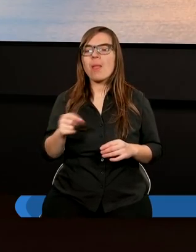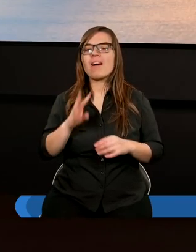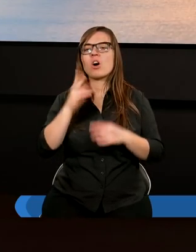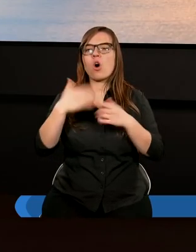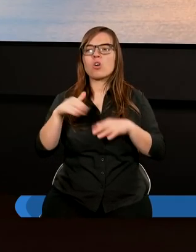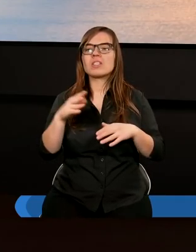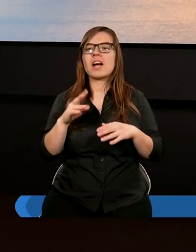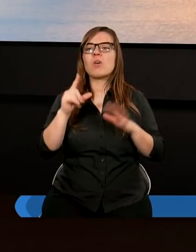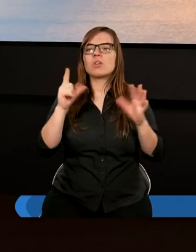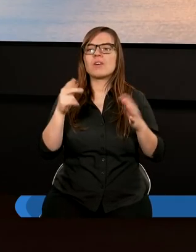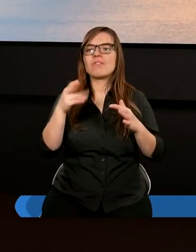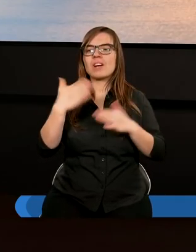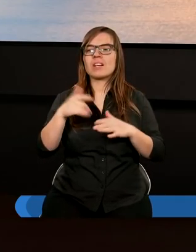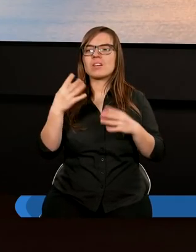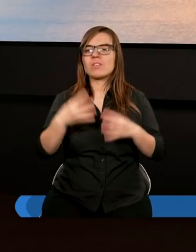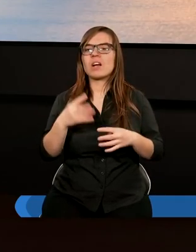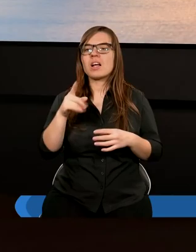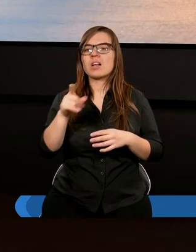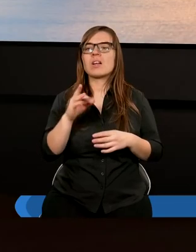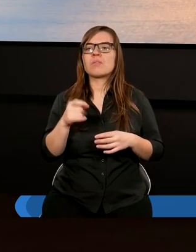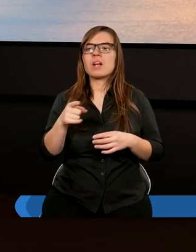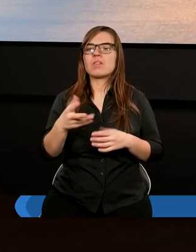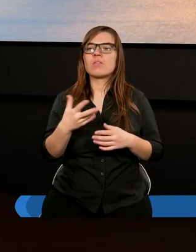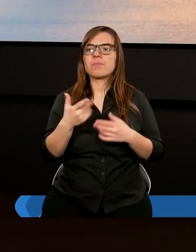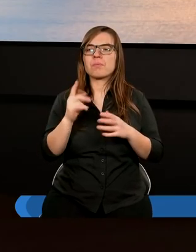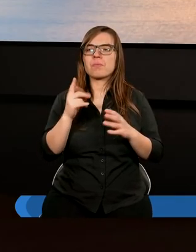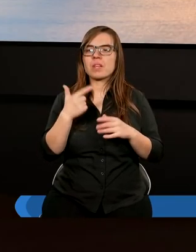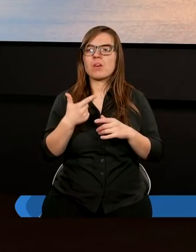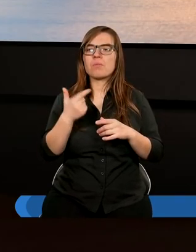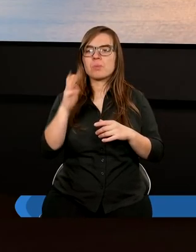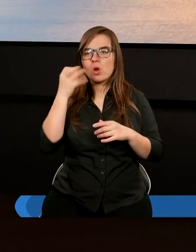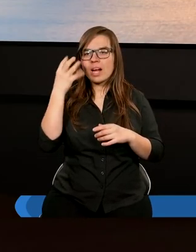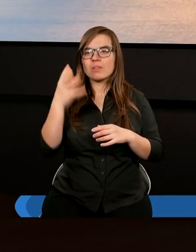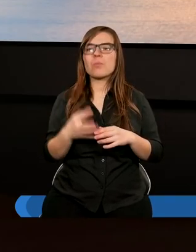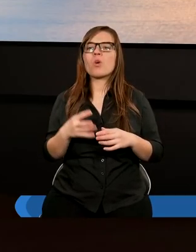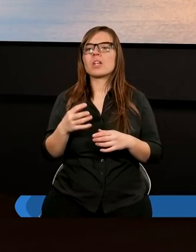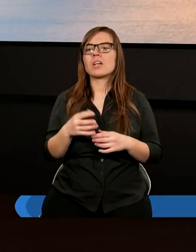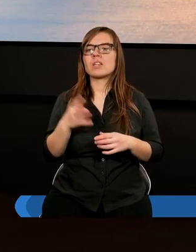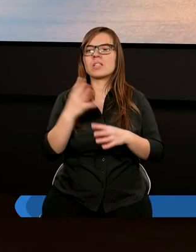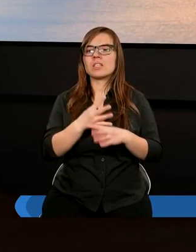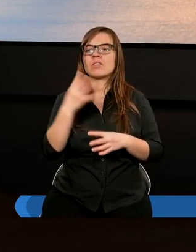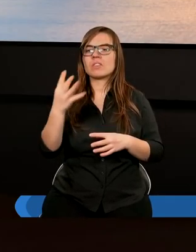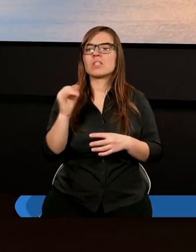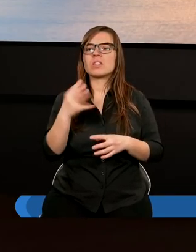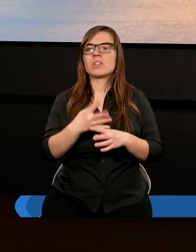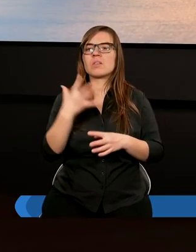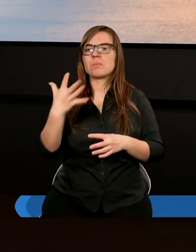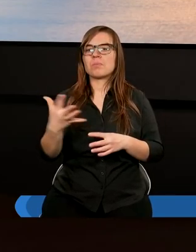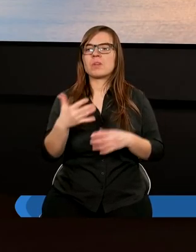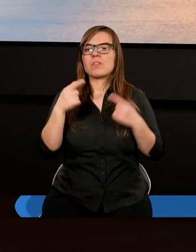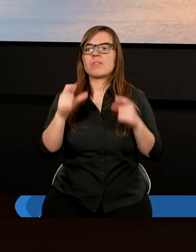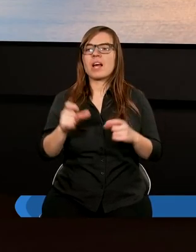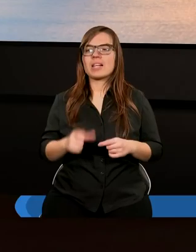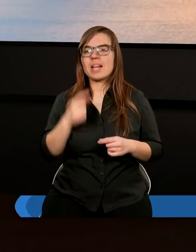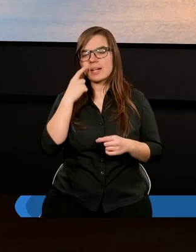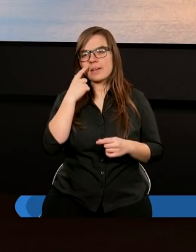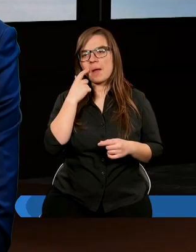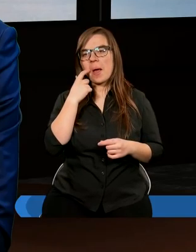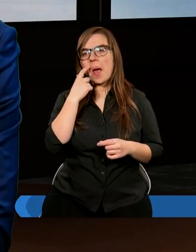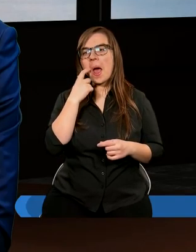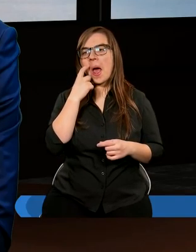czwarty. Ewo, jeżeli mogę Ciebie prosić, dwudziestu ósmy rozdział piątej Księgi Mojżeszowej, czterdziesty czwarty i czterdziesty piąty werset.